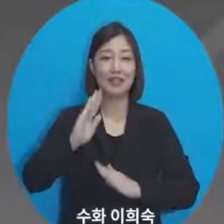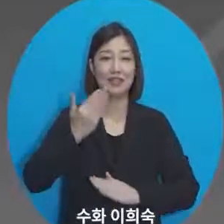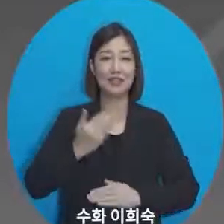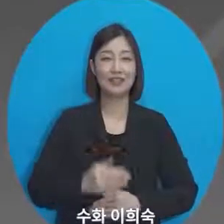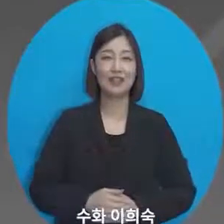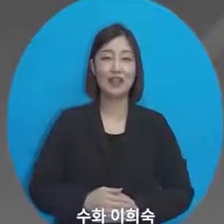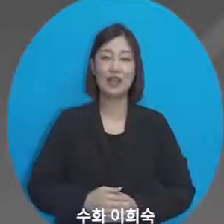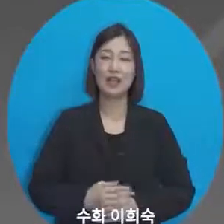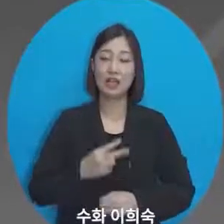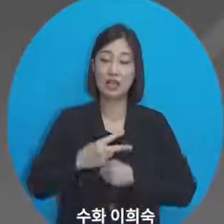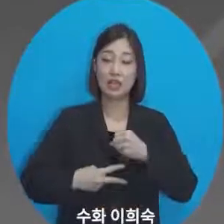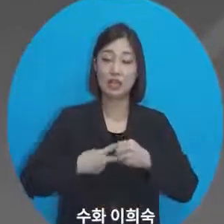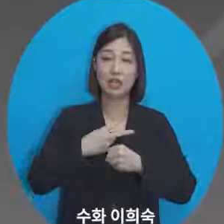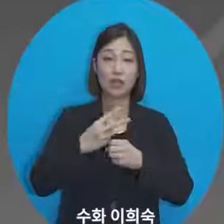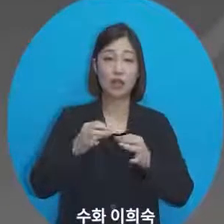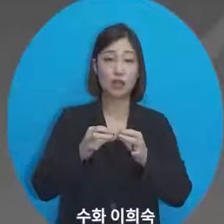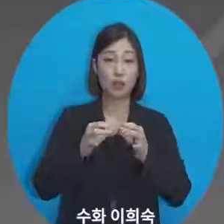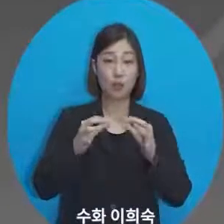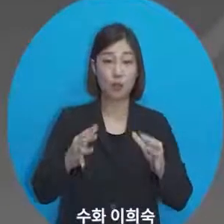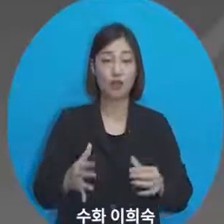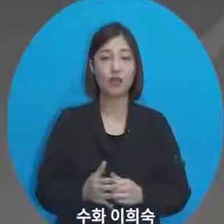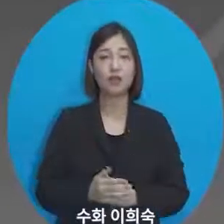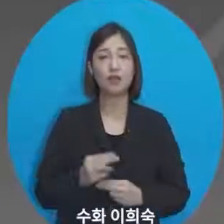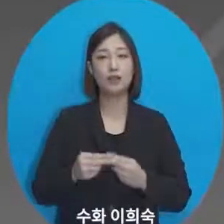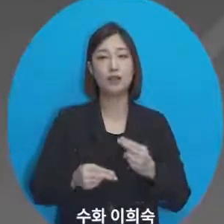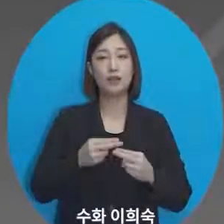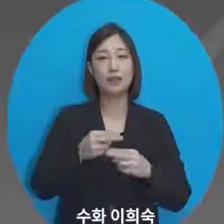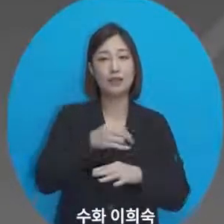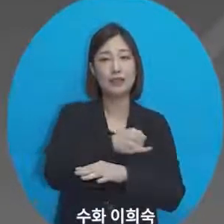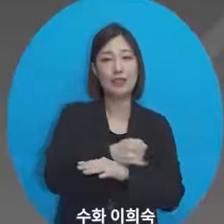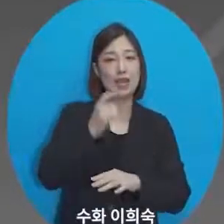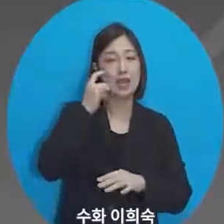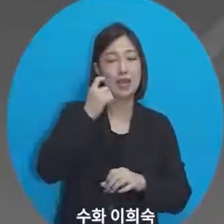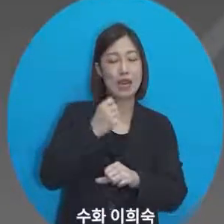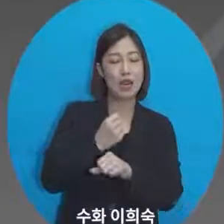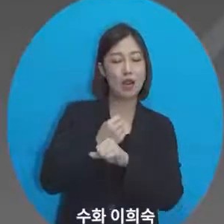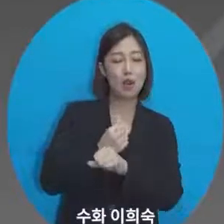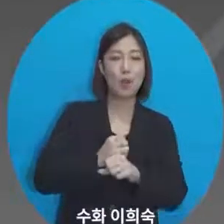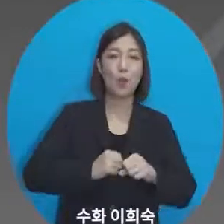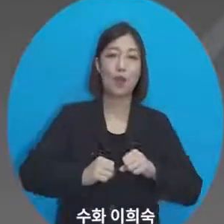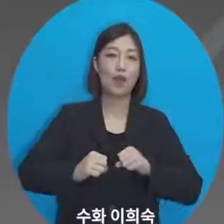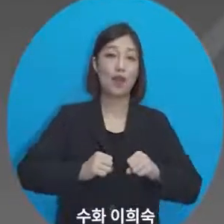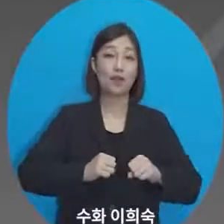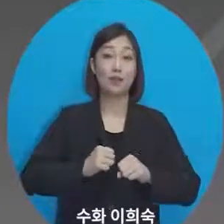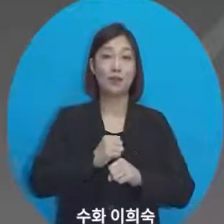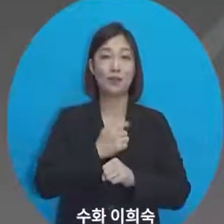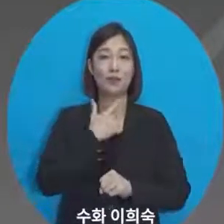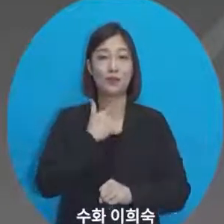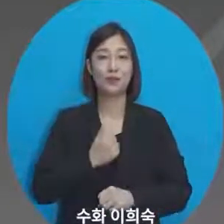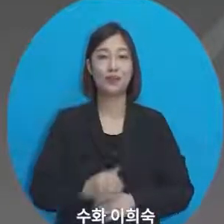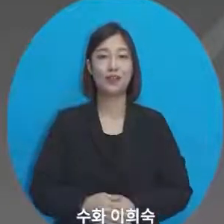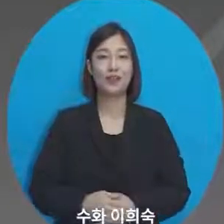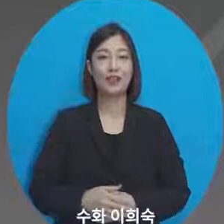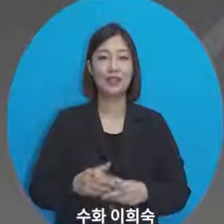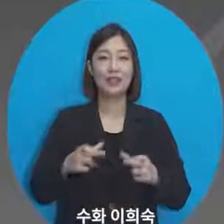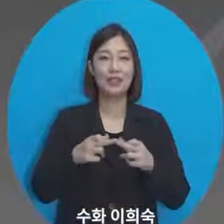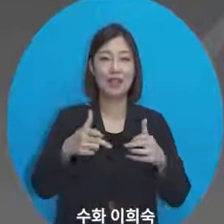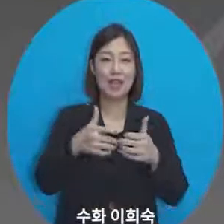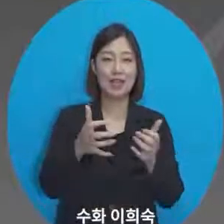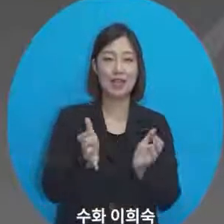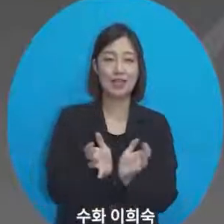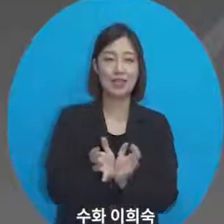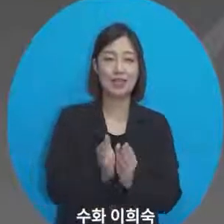한 2년여에 걸쳐서 유니버셜 디자인 연구회가 이제 활동을 하게 되었는데, 장애인 단체가